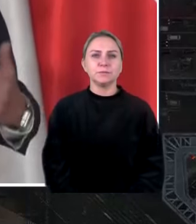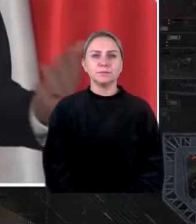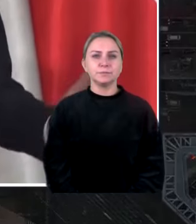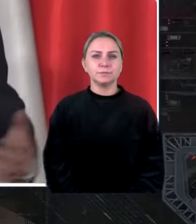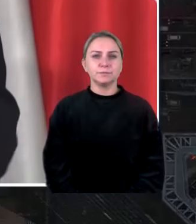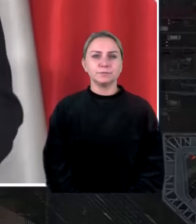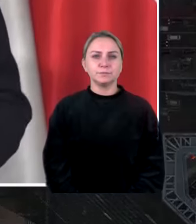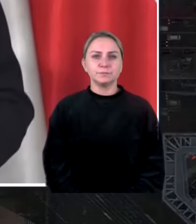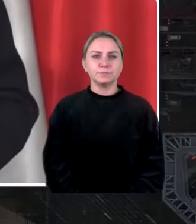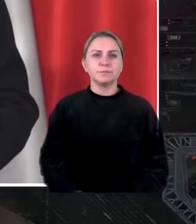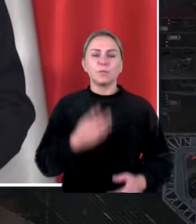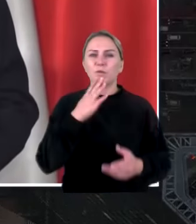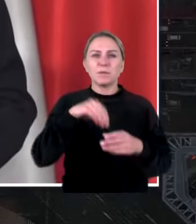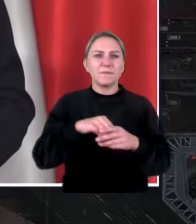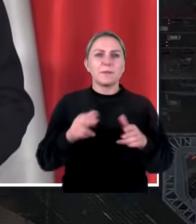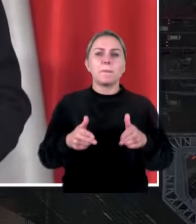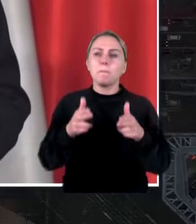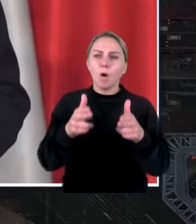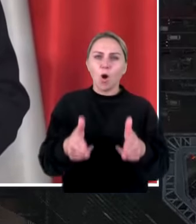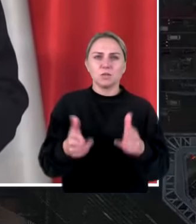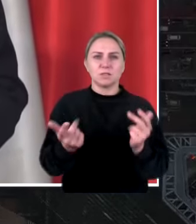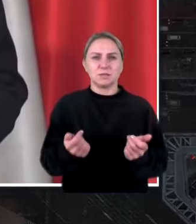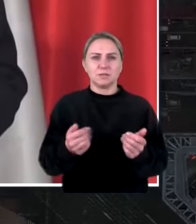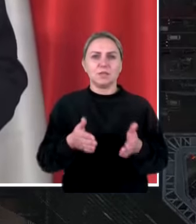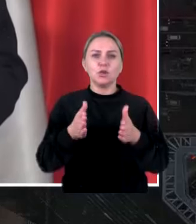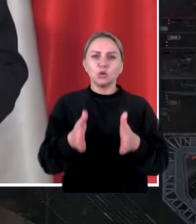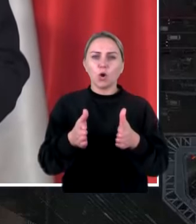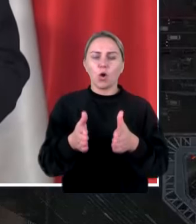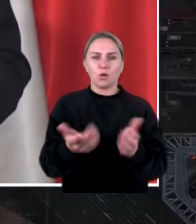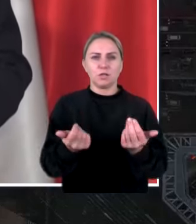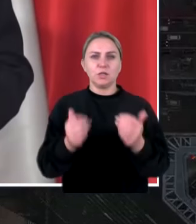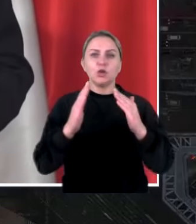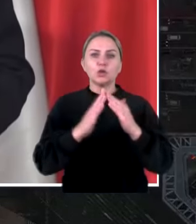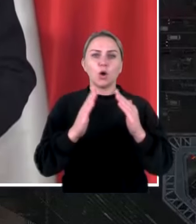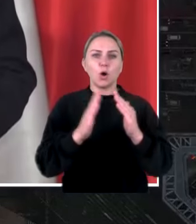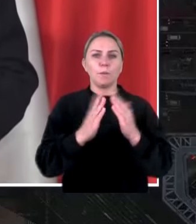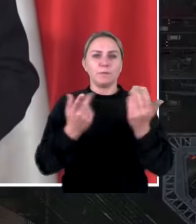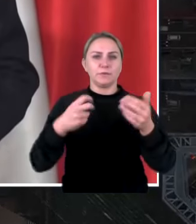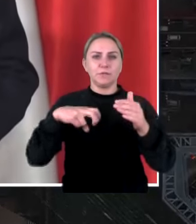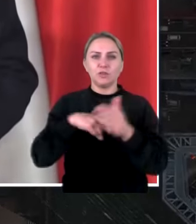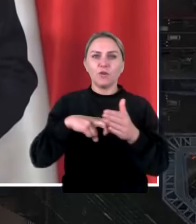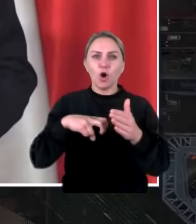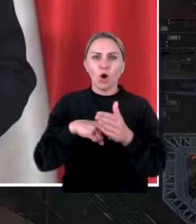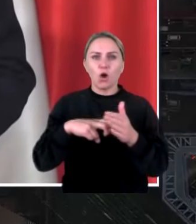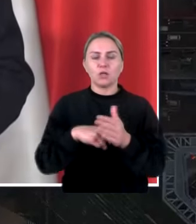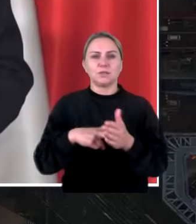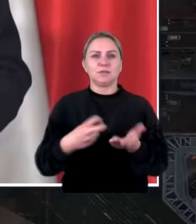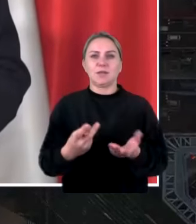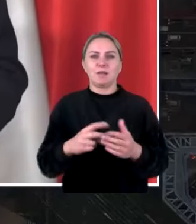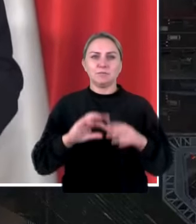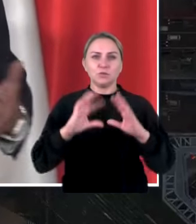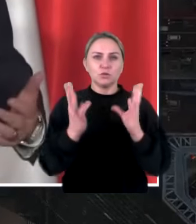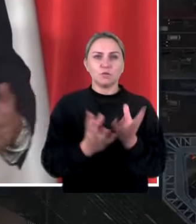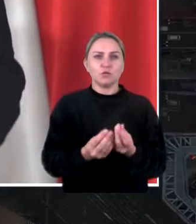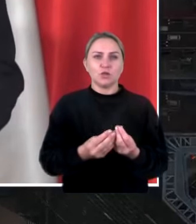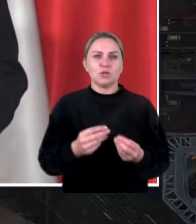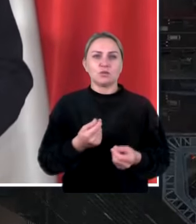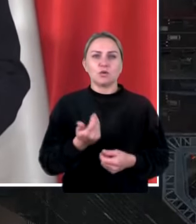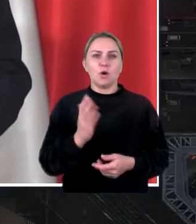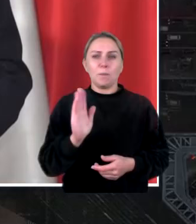Mówiliśmy, mosty, drogi, domy, dworce kolejowe, linie kolejowe, to wszystko będziemy musieli